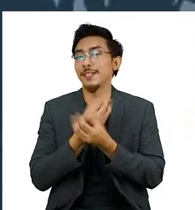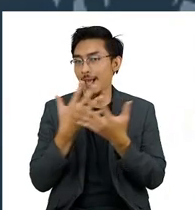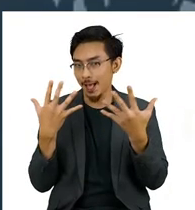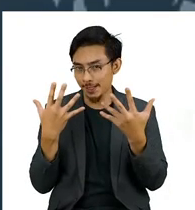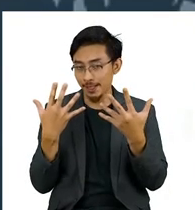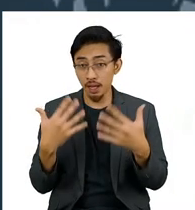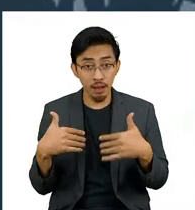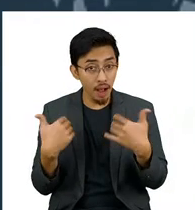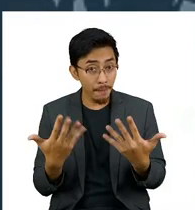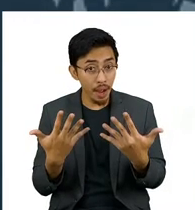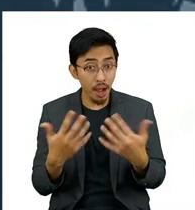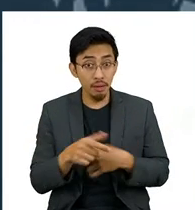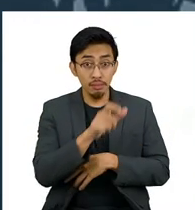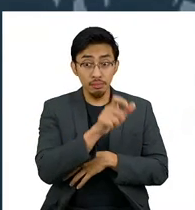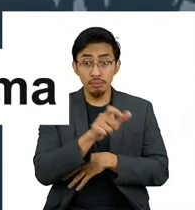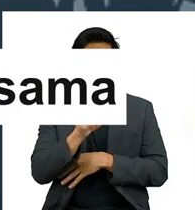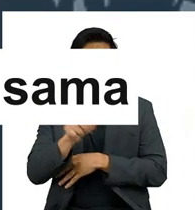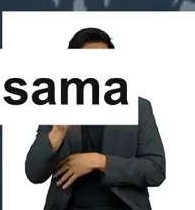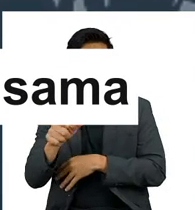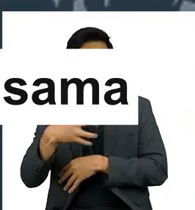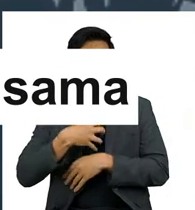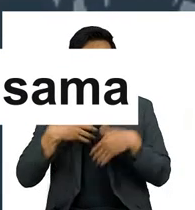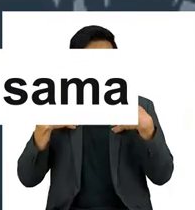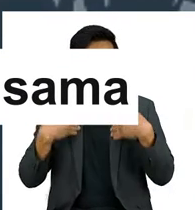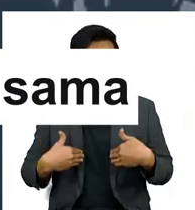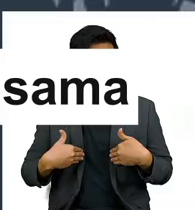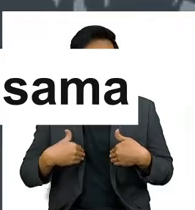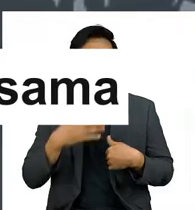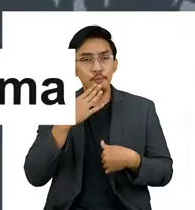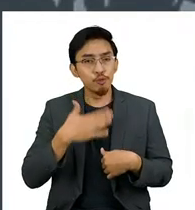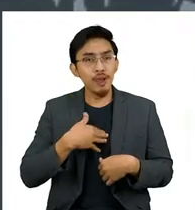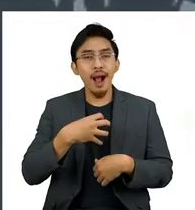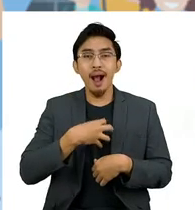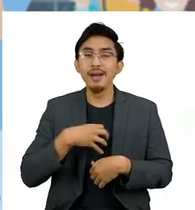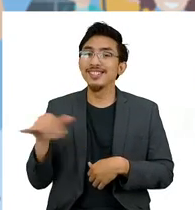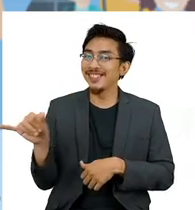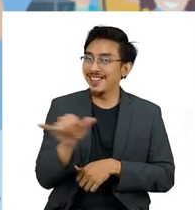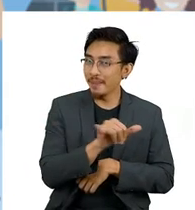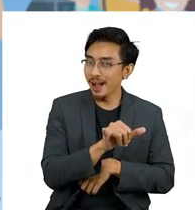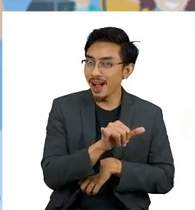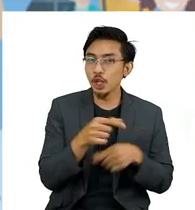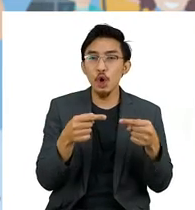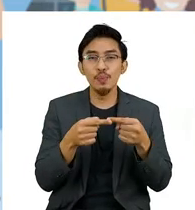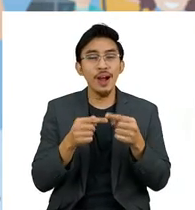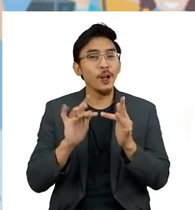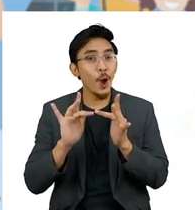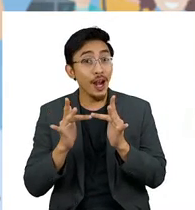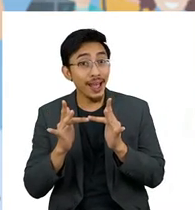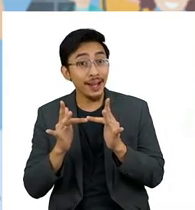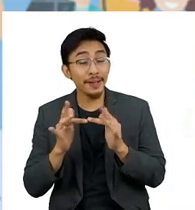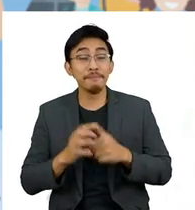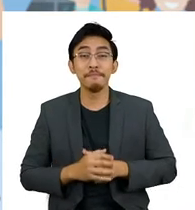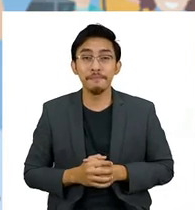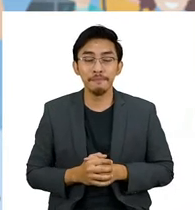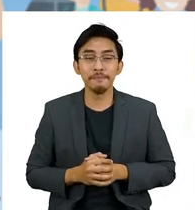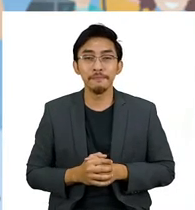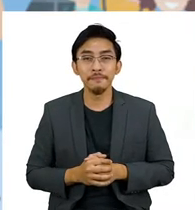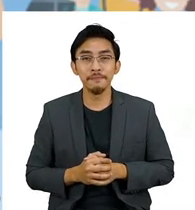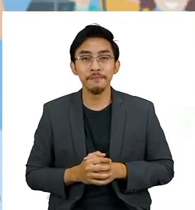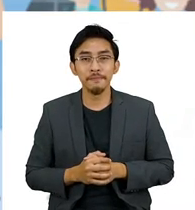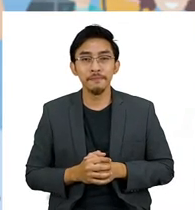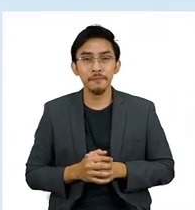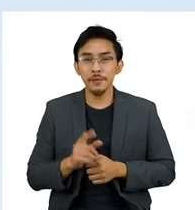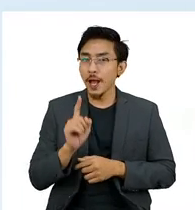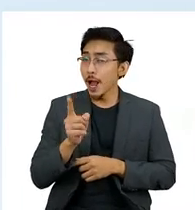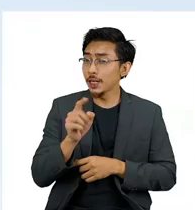PBB menyatakan dengan jelas bahwa hak asasi manusia memiliki hak yang sama dengan ketika di dalam jaringan atau daring alias